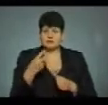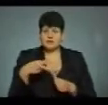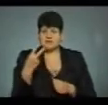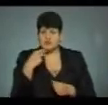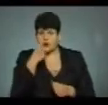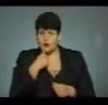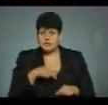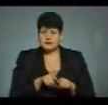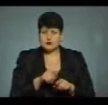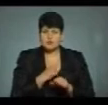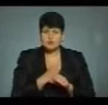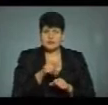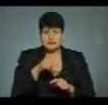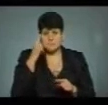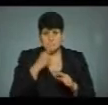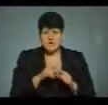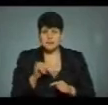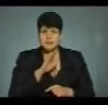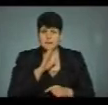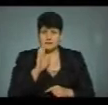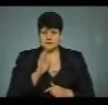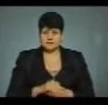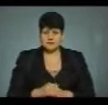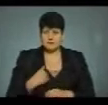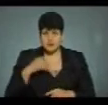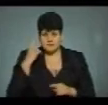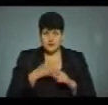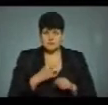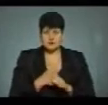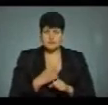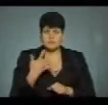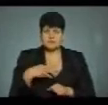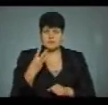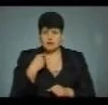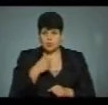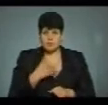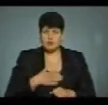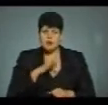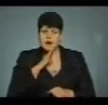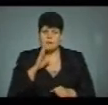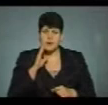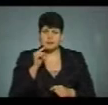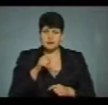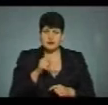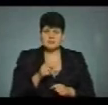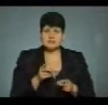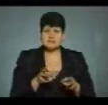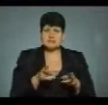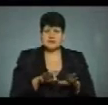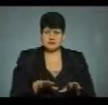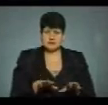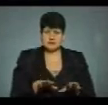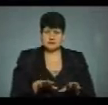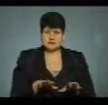Також там працювали її брат і мати. Мій брат пропрацював 53 роки. Моя мама там залишила